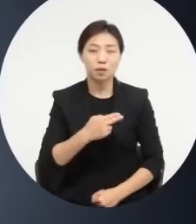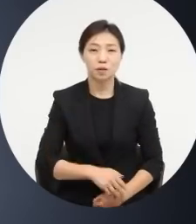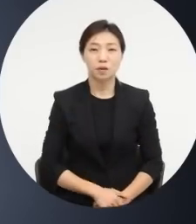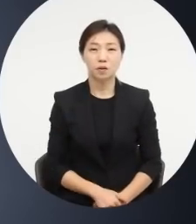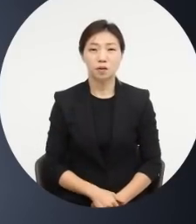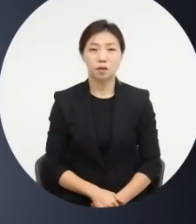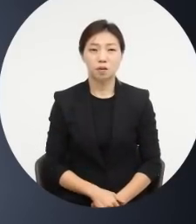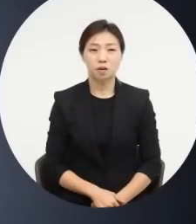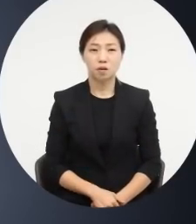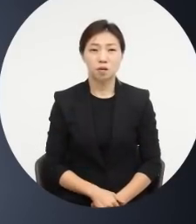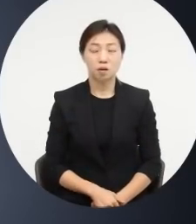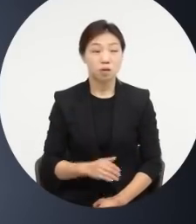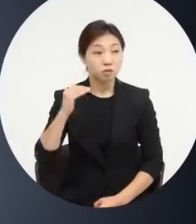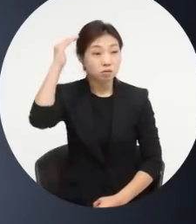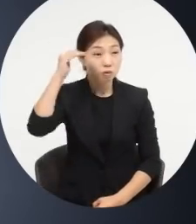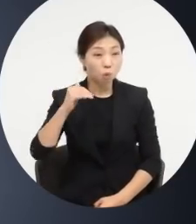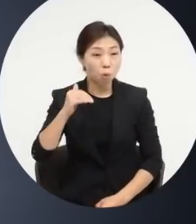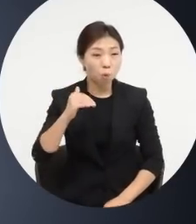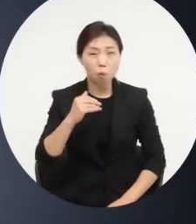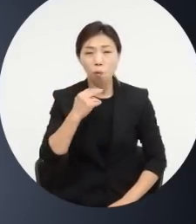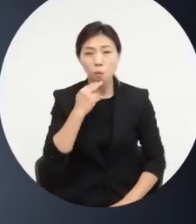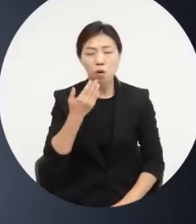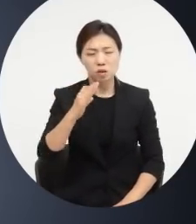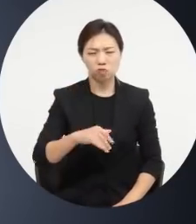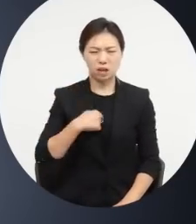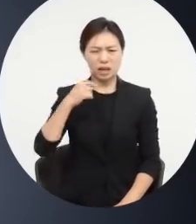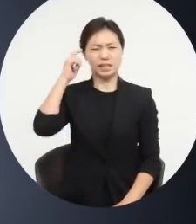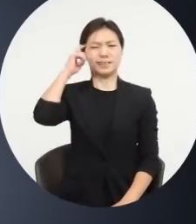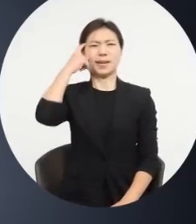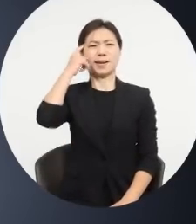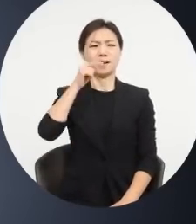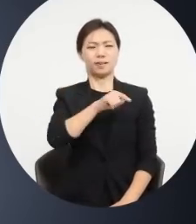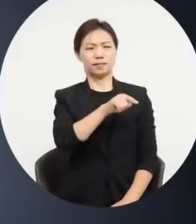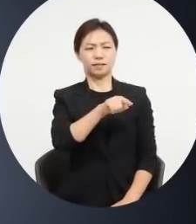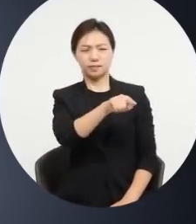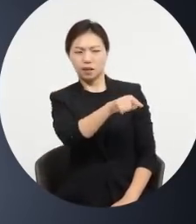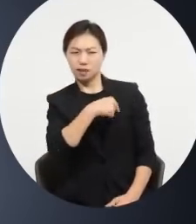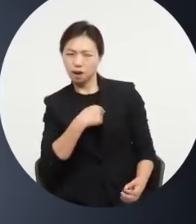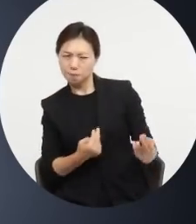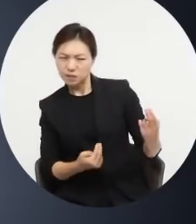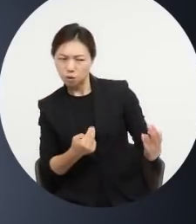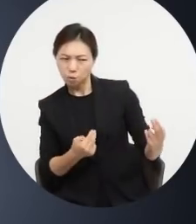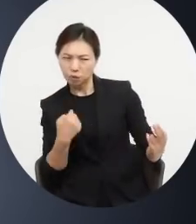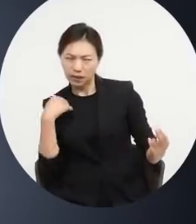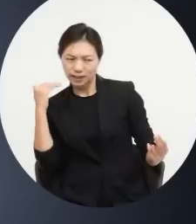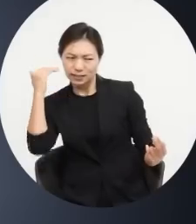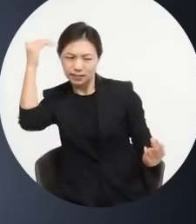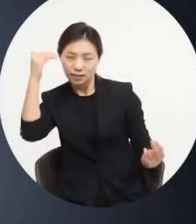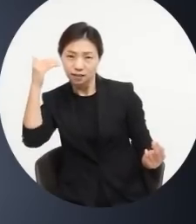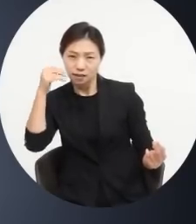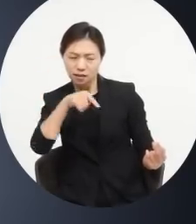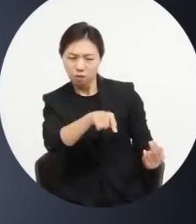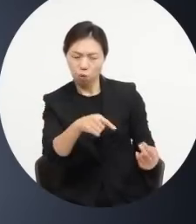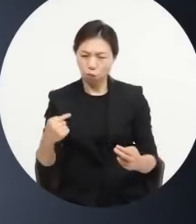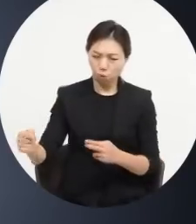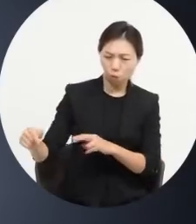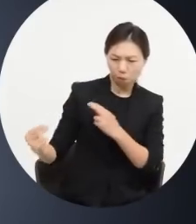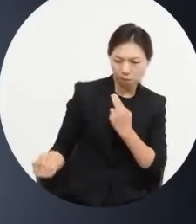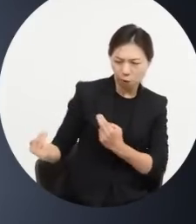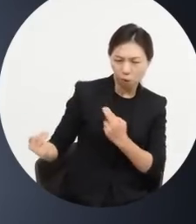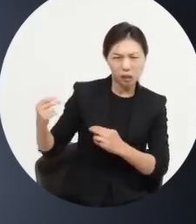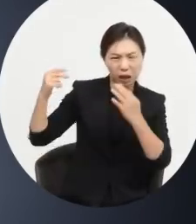그런데 우리가 인식을 할 때는 크고 작은 게 있다는 거예요. 인식을 할 때는 뭔가를 기준으로 해가 인식을 한다는